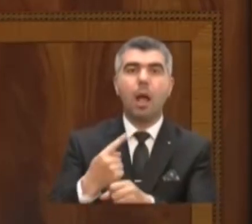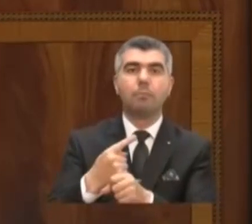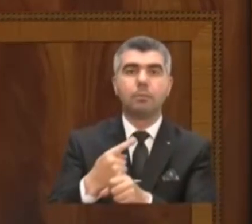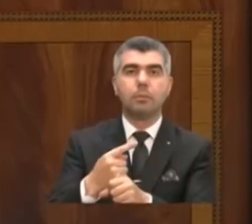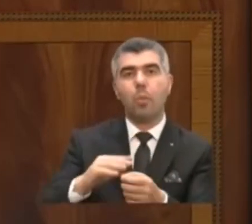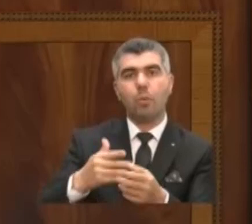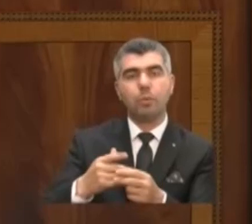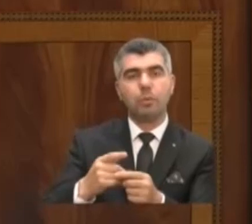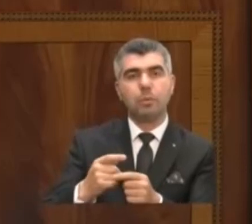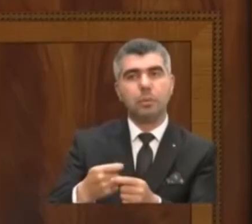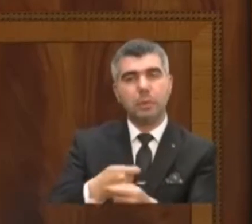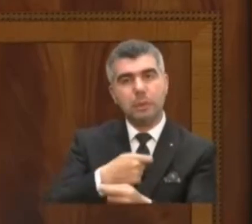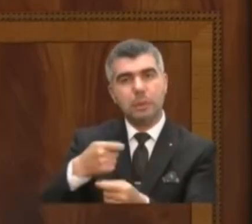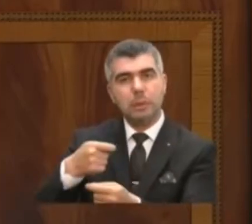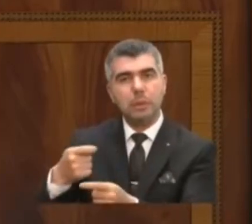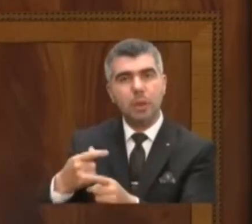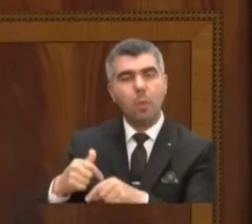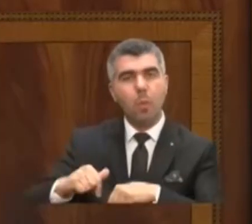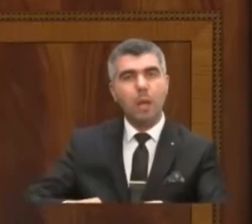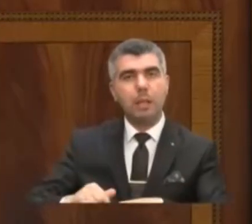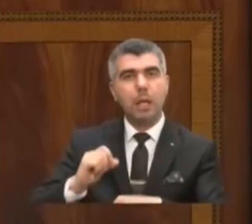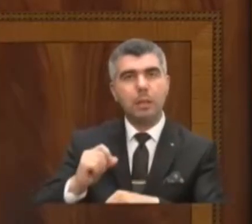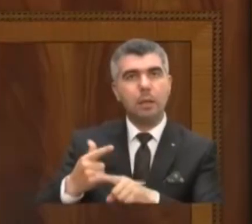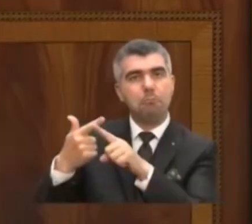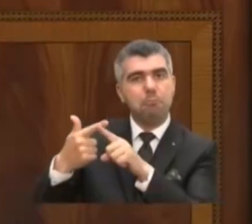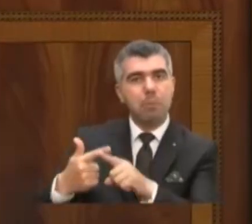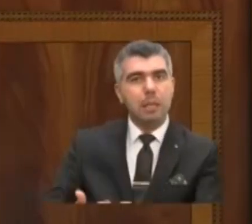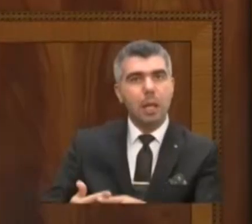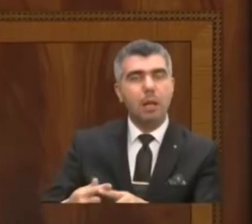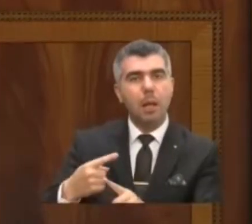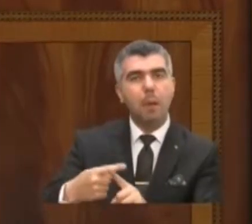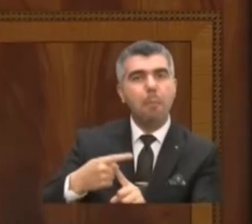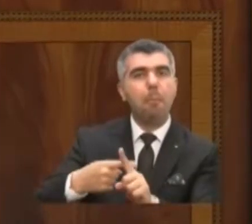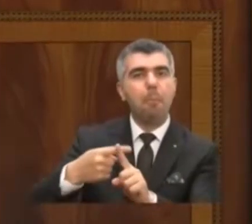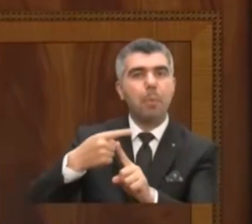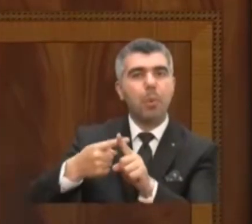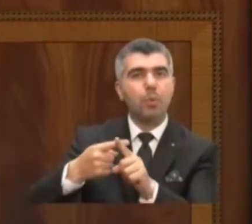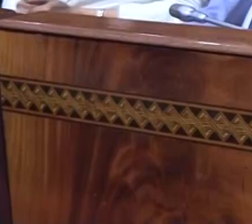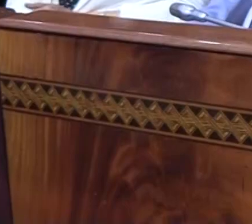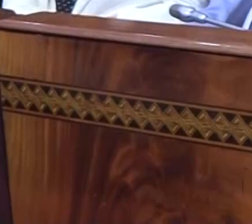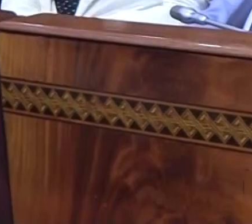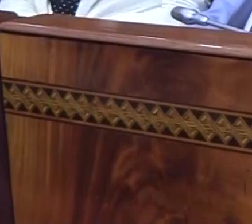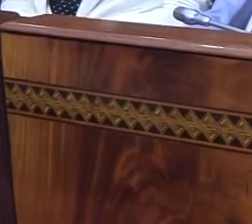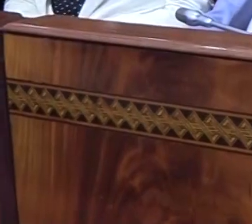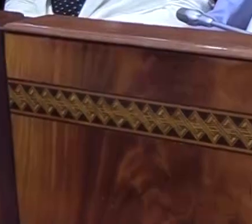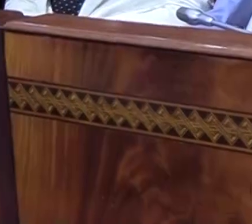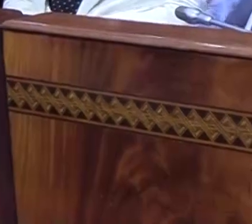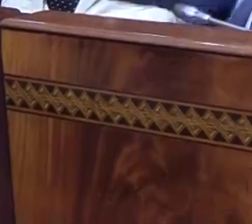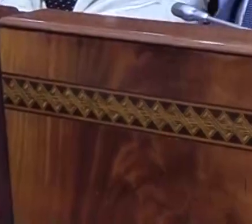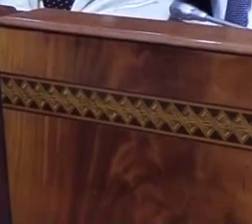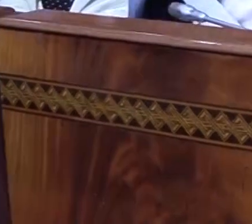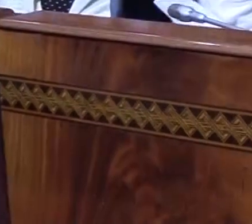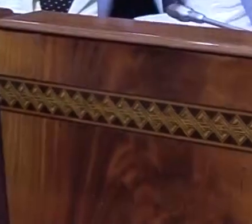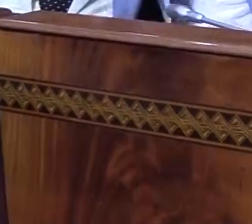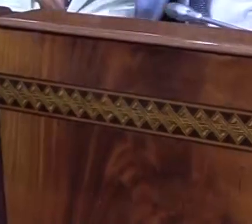نعطيو إمكانيات يعني الوزارات المعنية باش يمكن لها توجد لنا هذا الشيء إن شاء الله في المستقبل. وفي الواقع